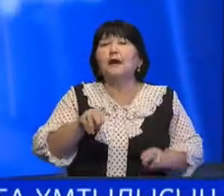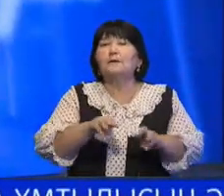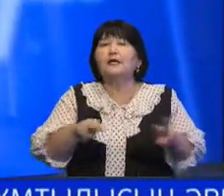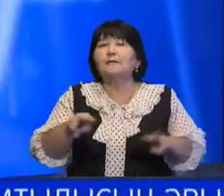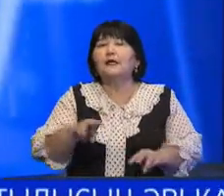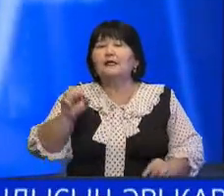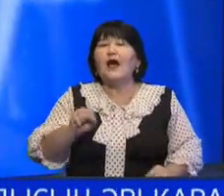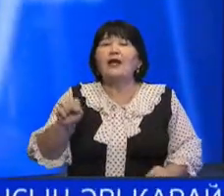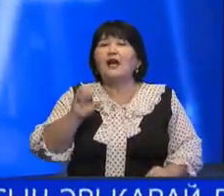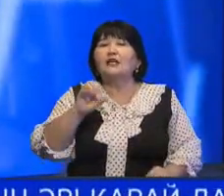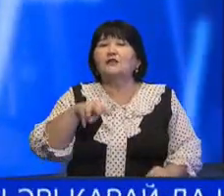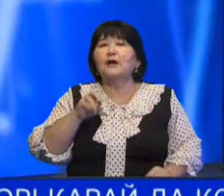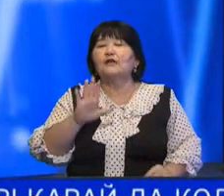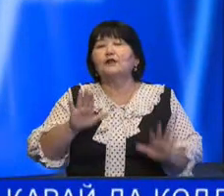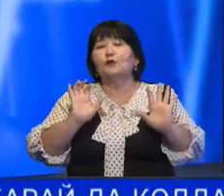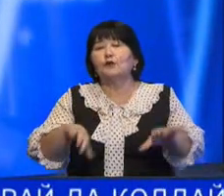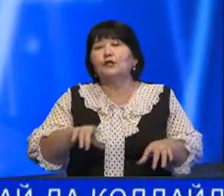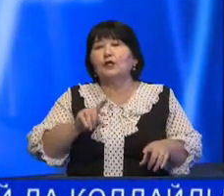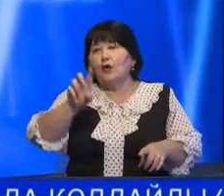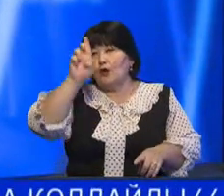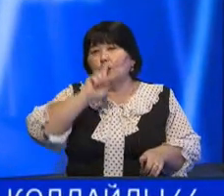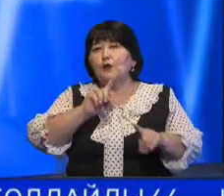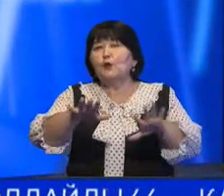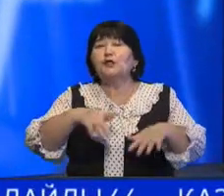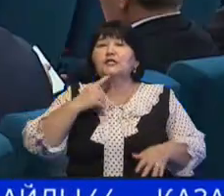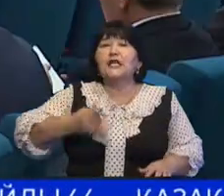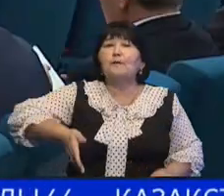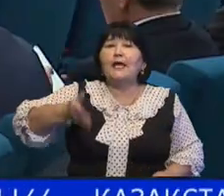Әлихан Смайыловтың төрағалығымен өткен үкімет отырысында баяндады.